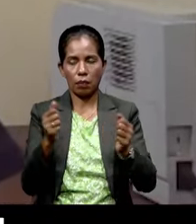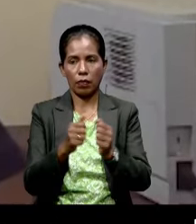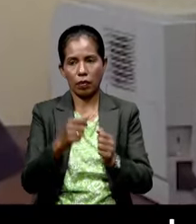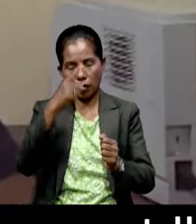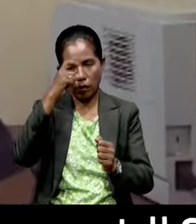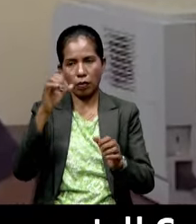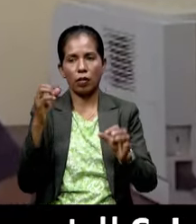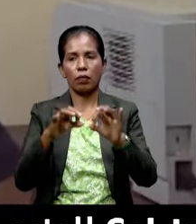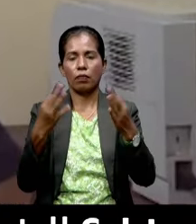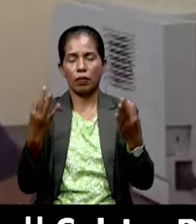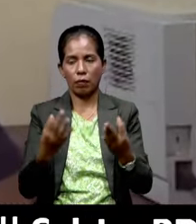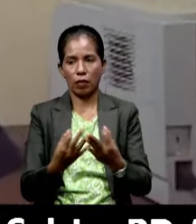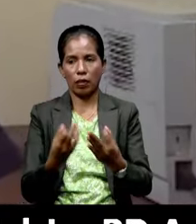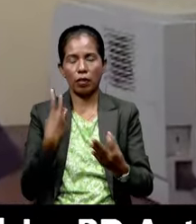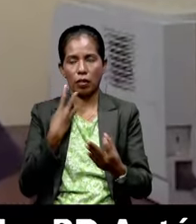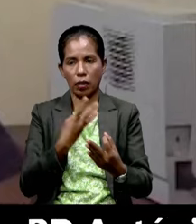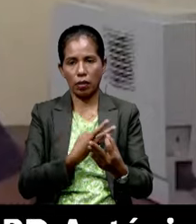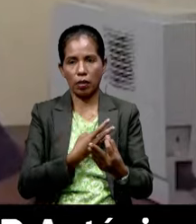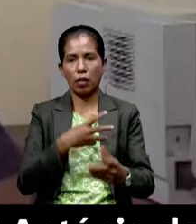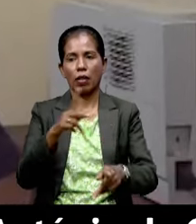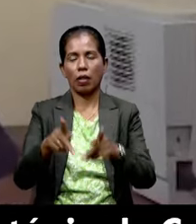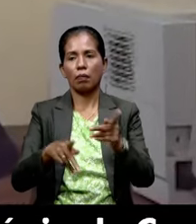si familia ho itnya